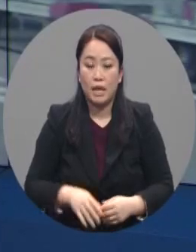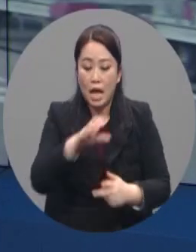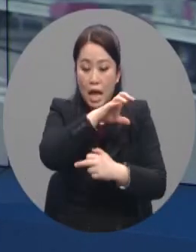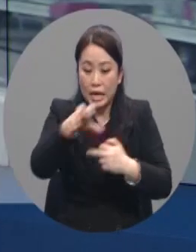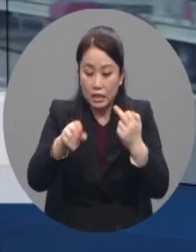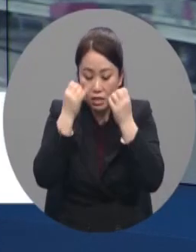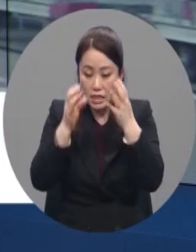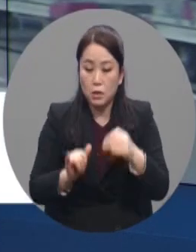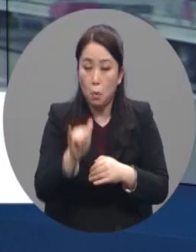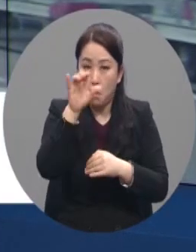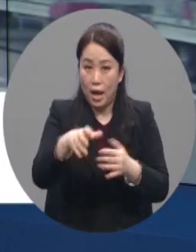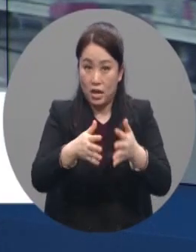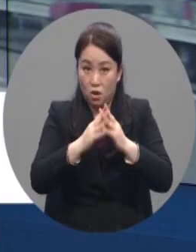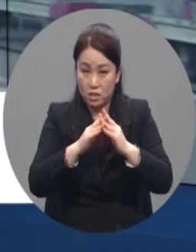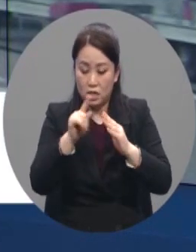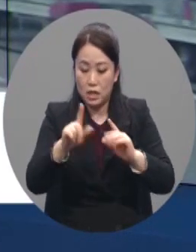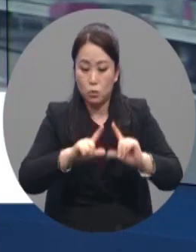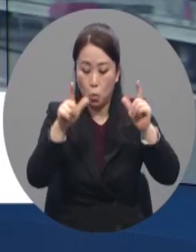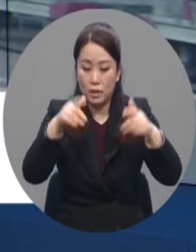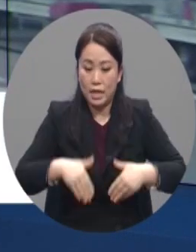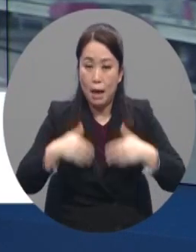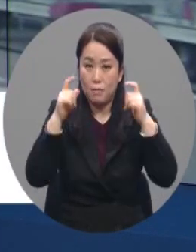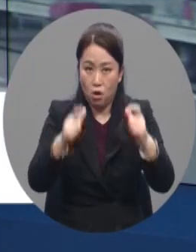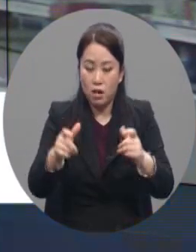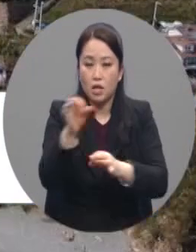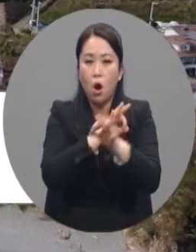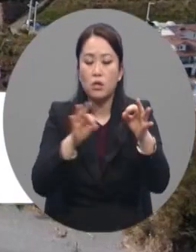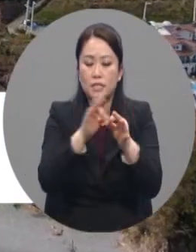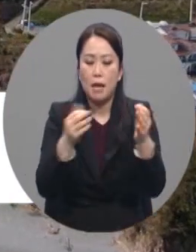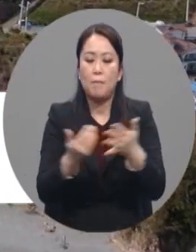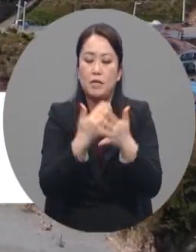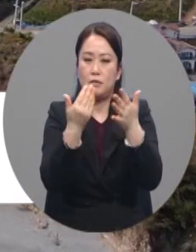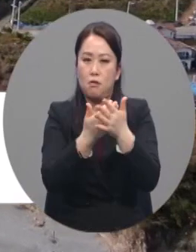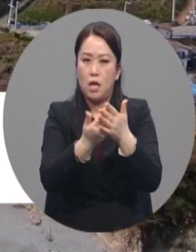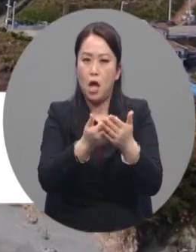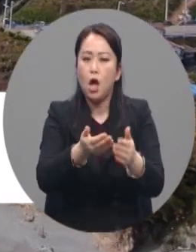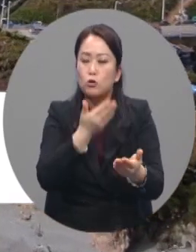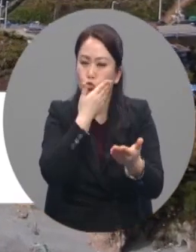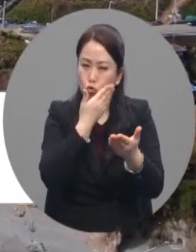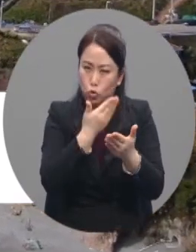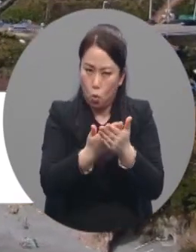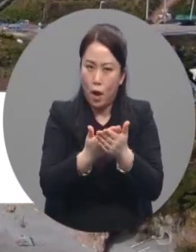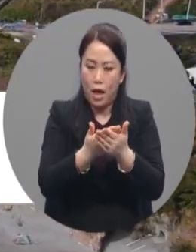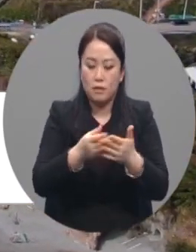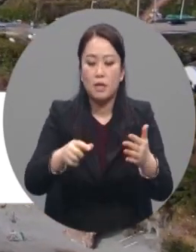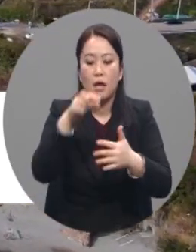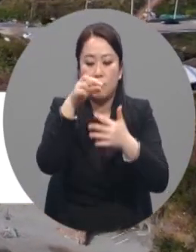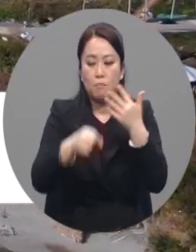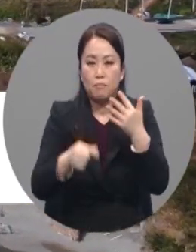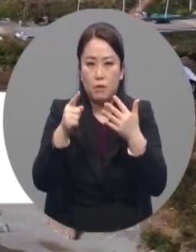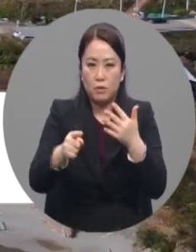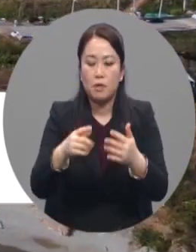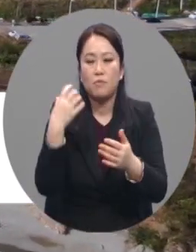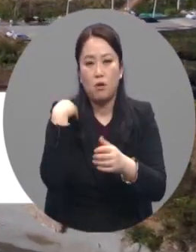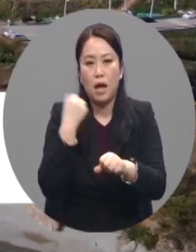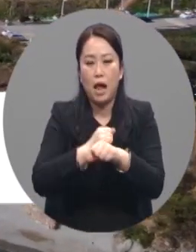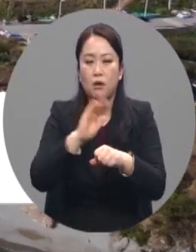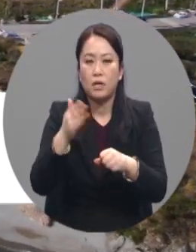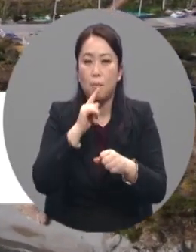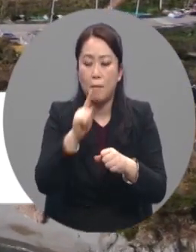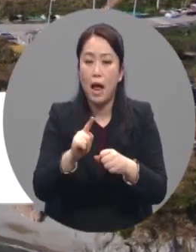가덕도 신공항 건설이 동남권의 경제 도약에 핵심 인프라 역할을 할 것이란 보고서가 나왔습니다.